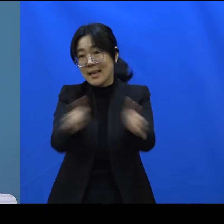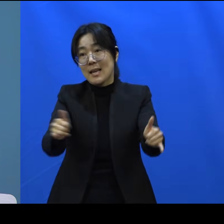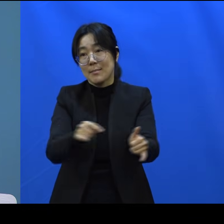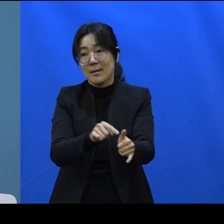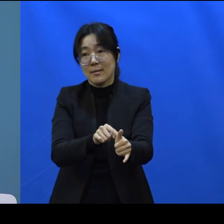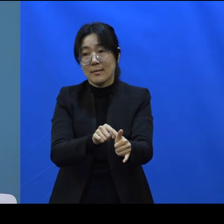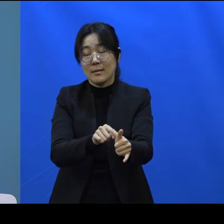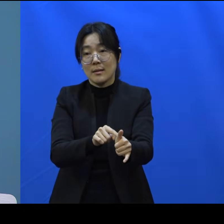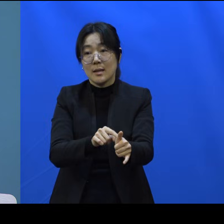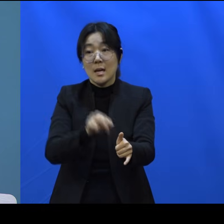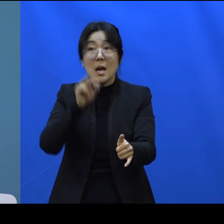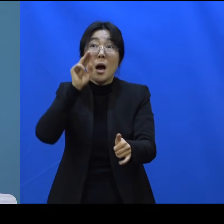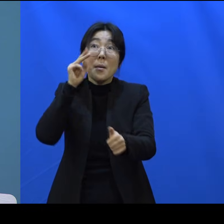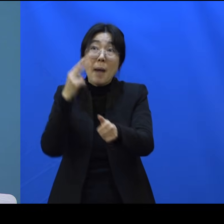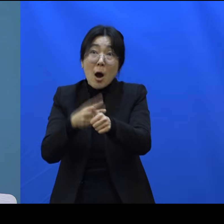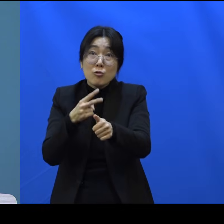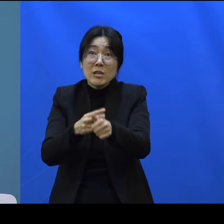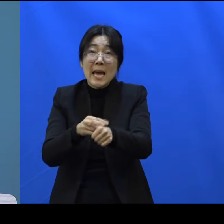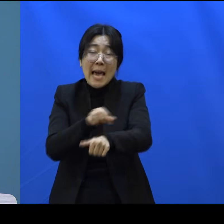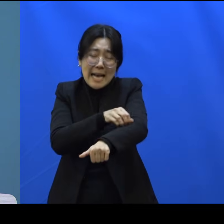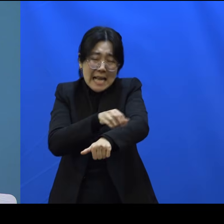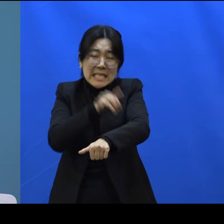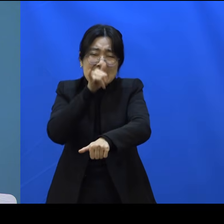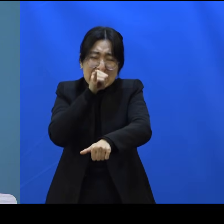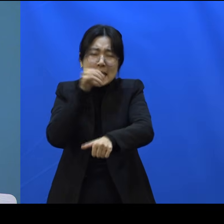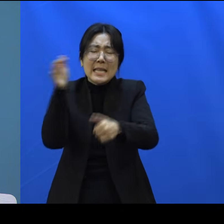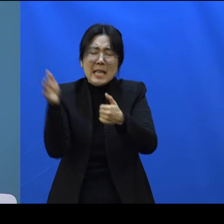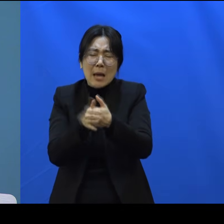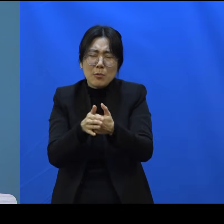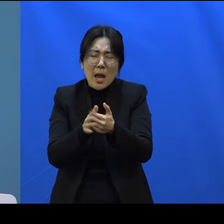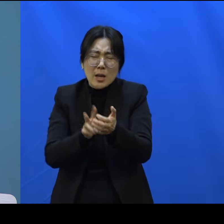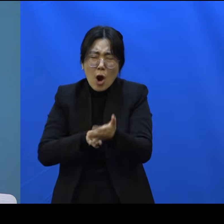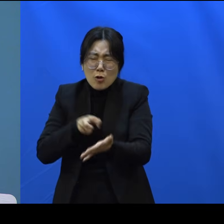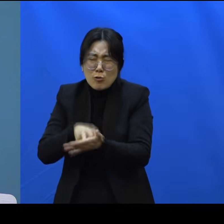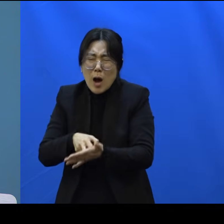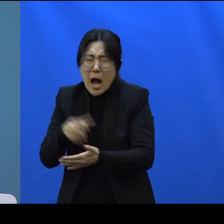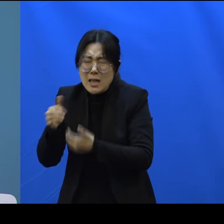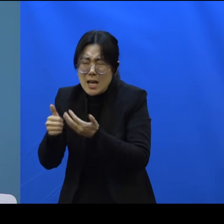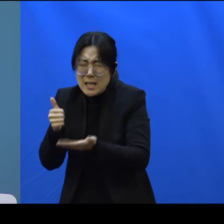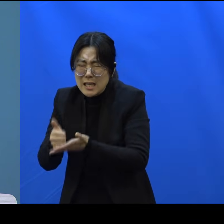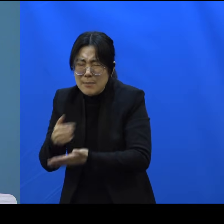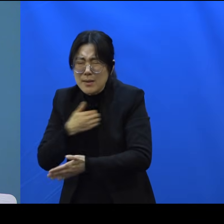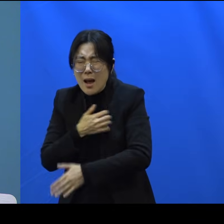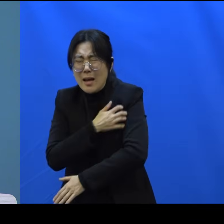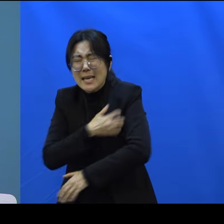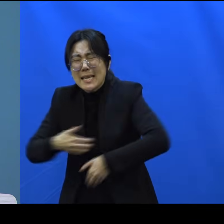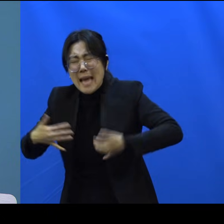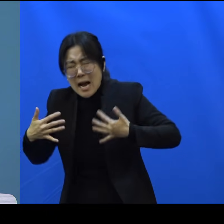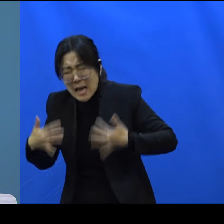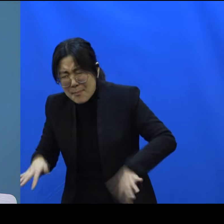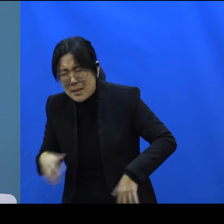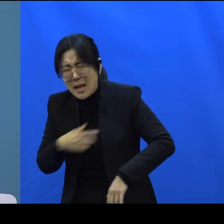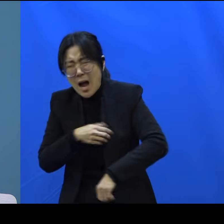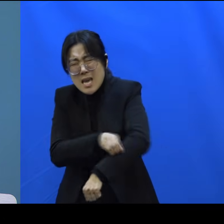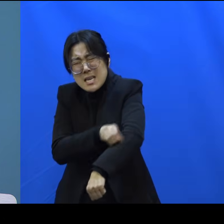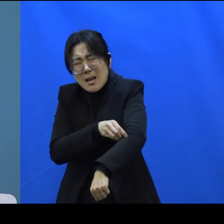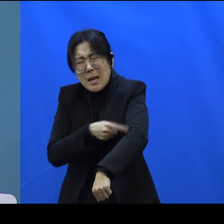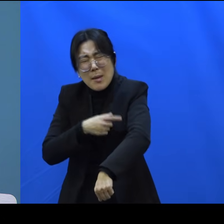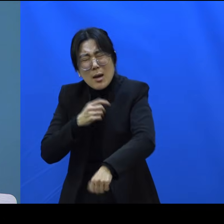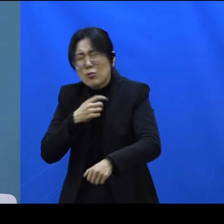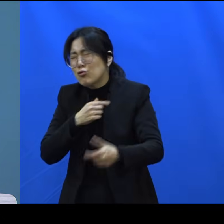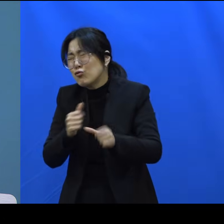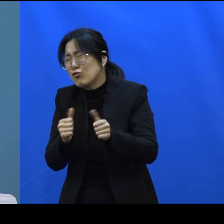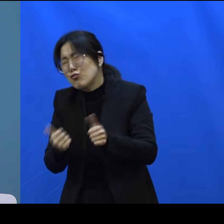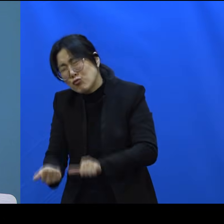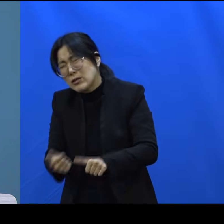바울 같은 사도도 결국은 겸손하게 하나님을 엎드리고 자기 약함을 인정할 수밖에 없는 존재라는 걸 하나님이